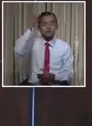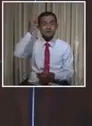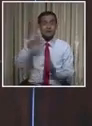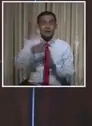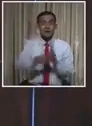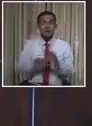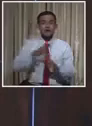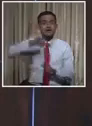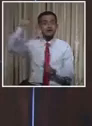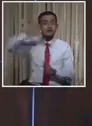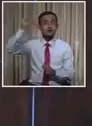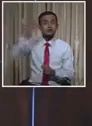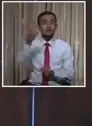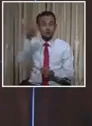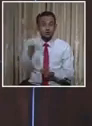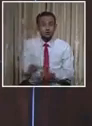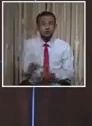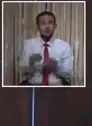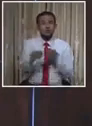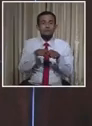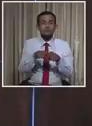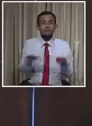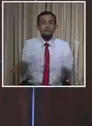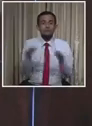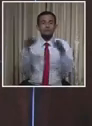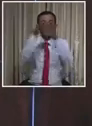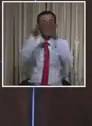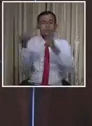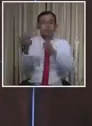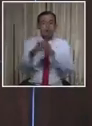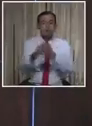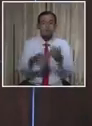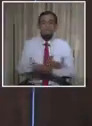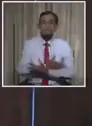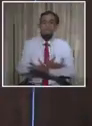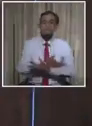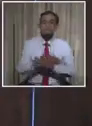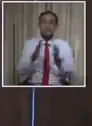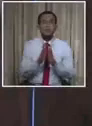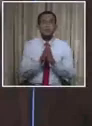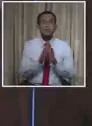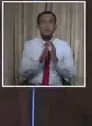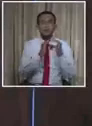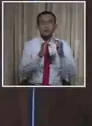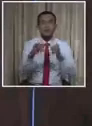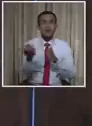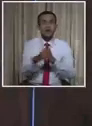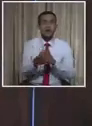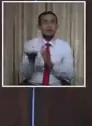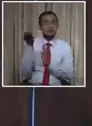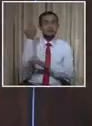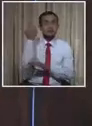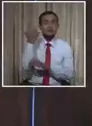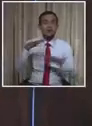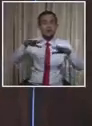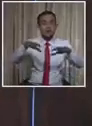රටේ රජ කරපු රජවරු එවගේ ස්තූප හදලා මේ වගේ මහා වෙහෙර විහාරවල් හදලා එදා අපිට තිබිච්ච